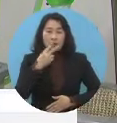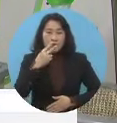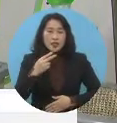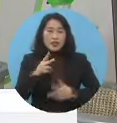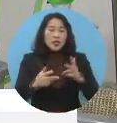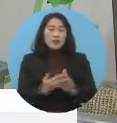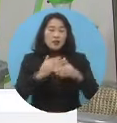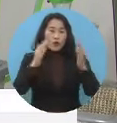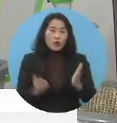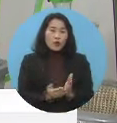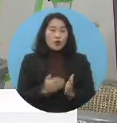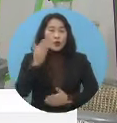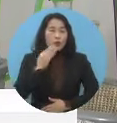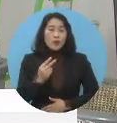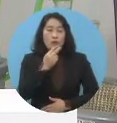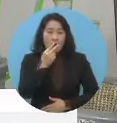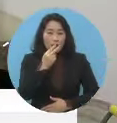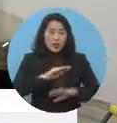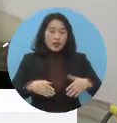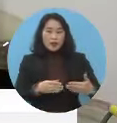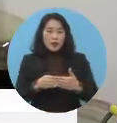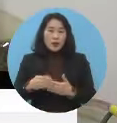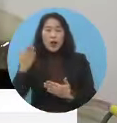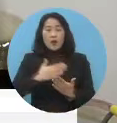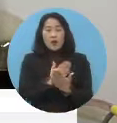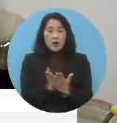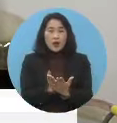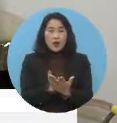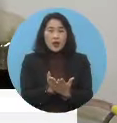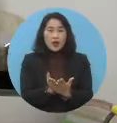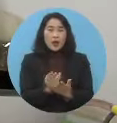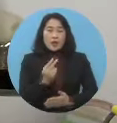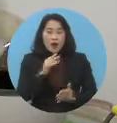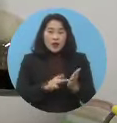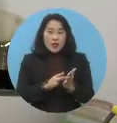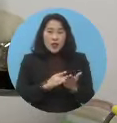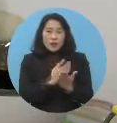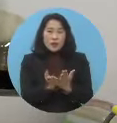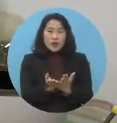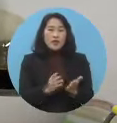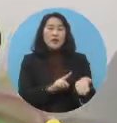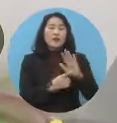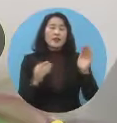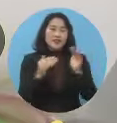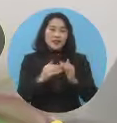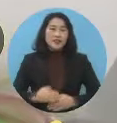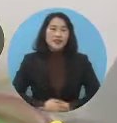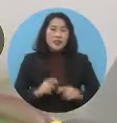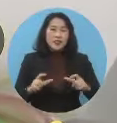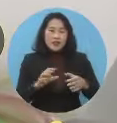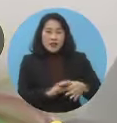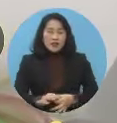전남 생물 산업 진흥원 은 블루 바이오 전남을 주도할 9권의 바이오 의학 분야 신규 알앤비 과제를 발표했습니다